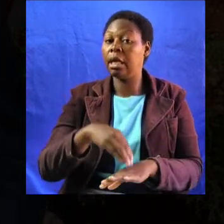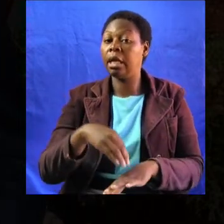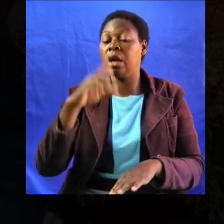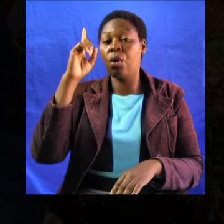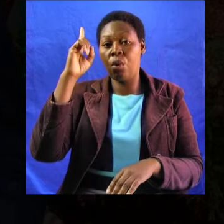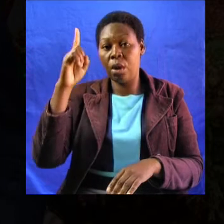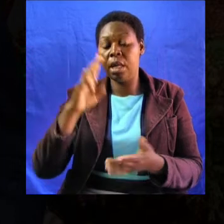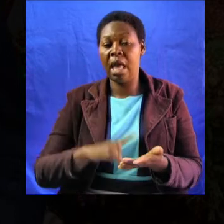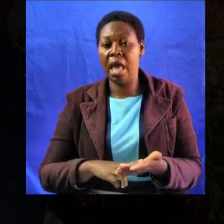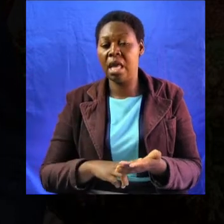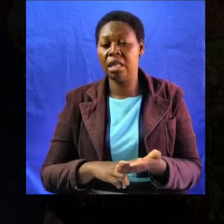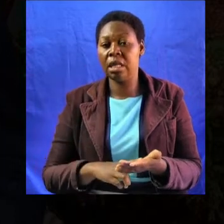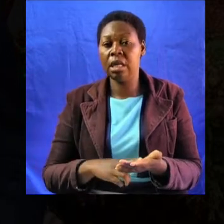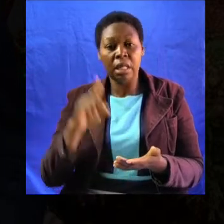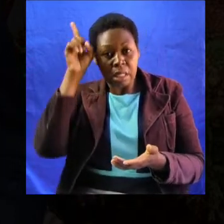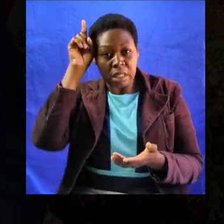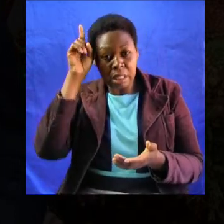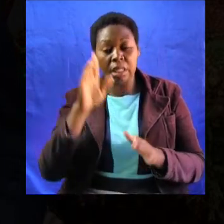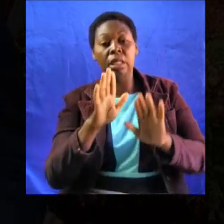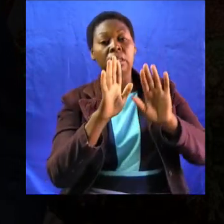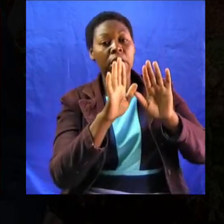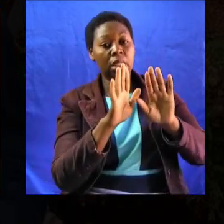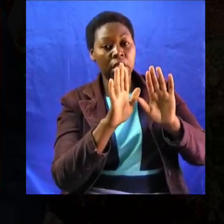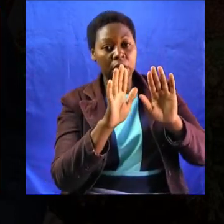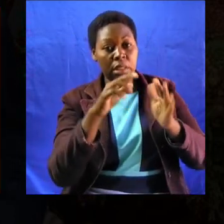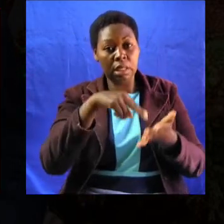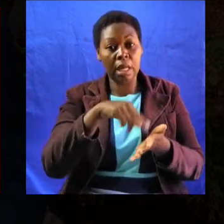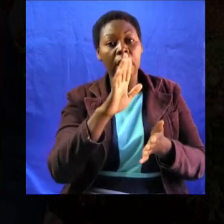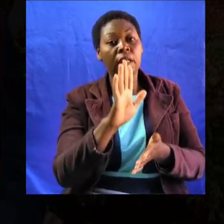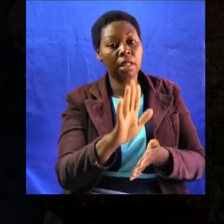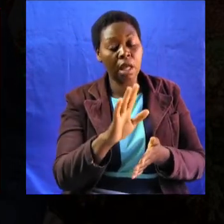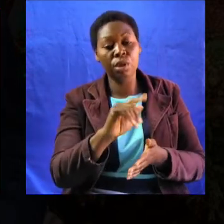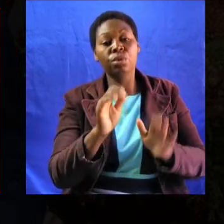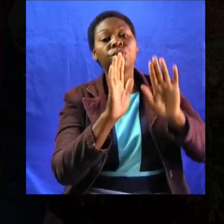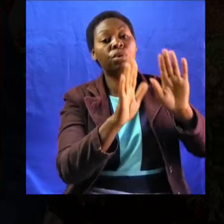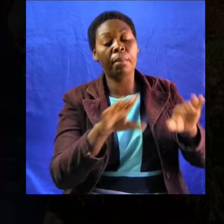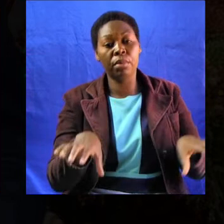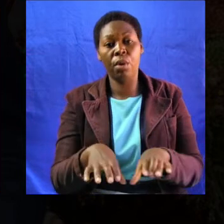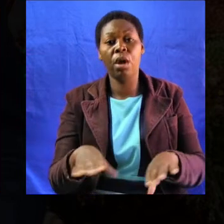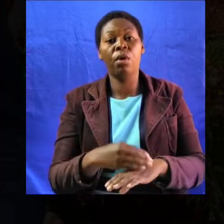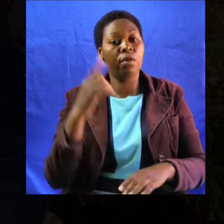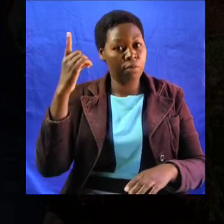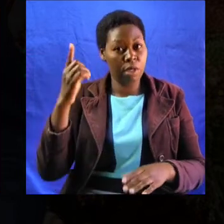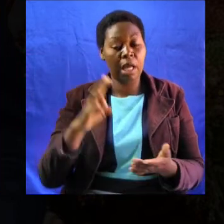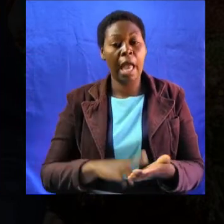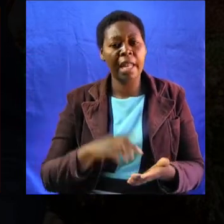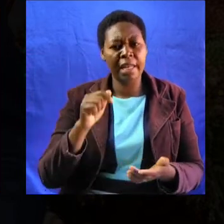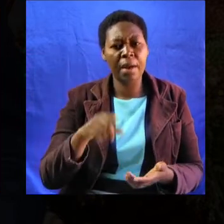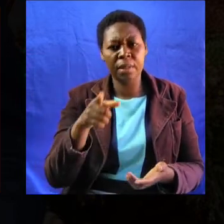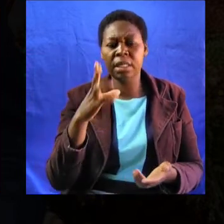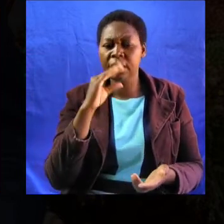paruoko rwake rworudyi kuti ave mudzivisi wake. Jehovha akati kuna Satani, Jehovha ngaakutuke iwe Satani